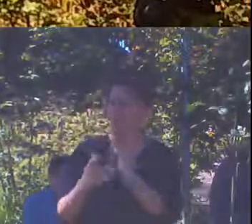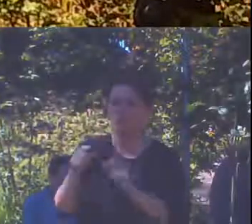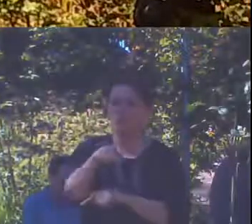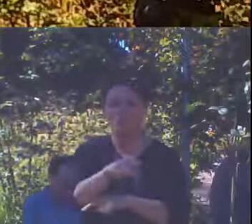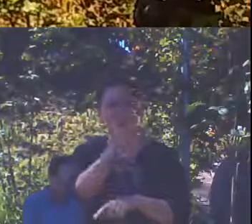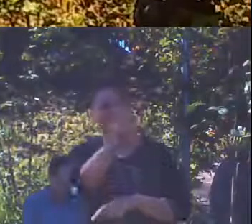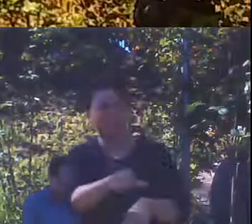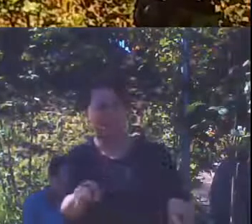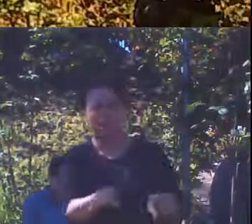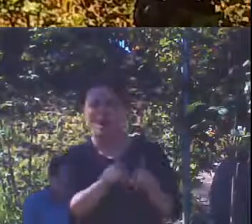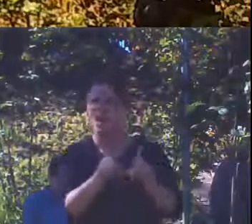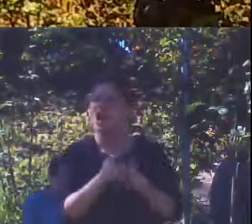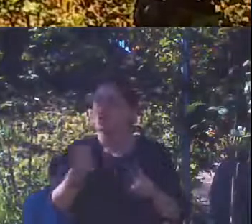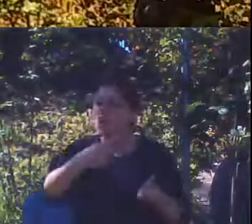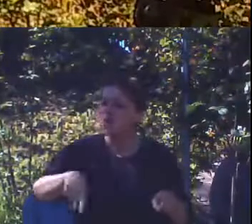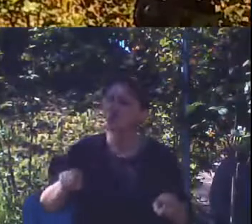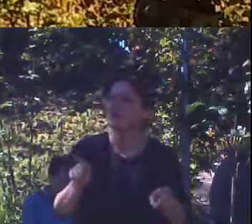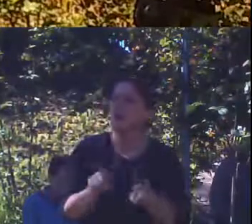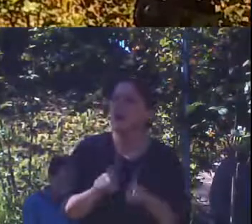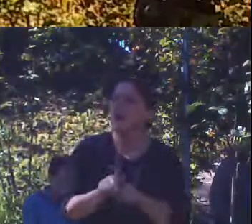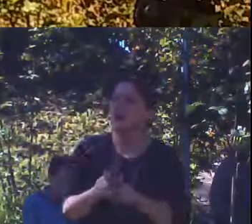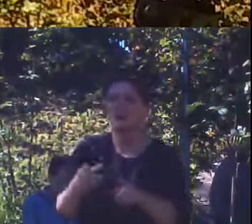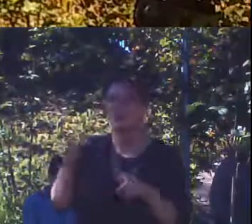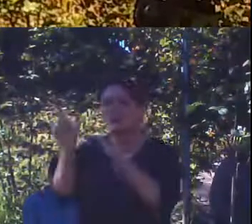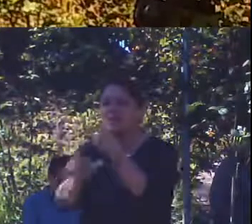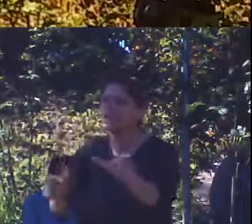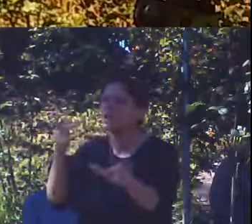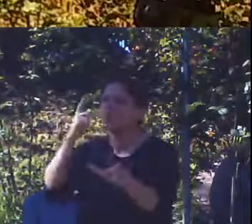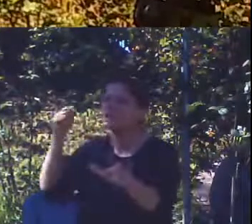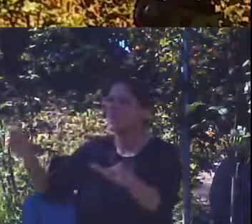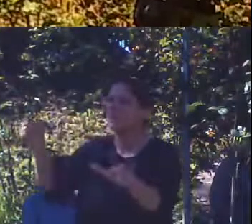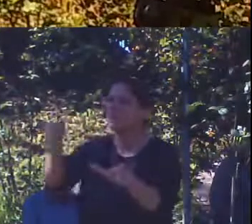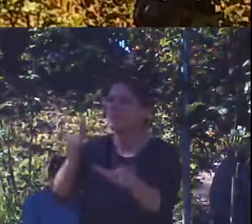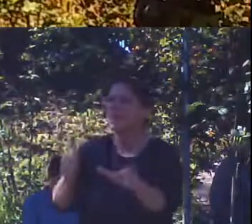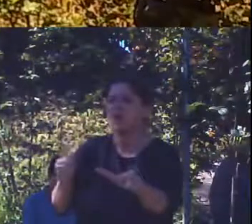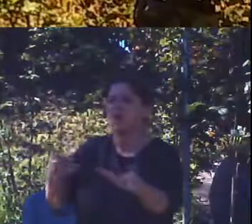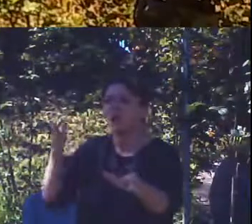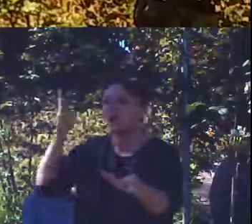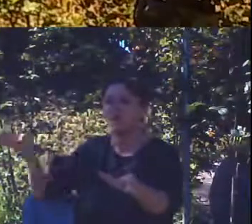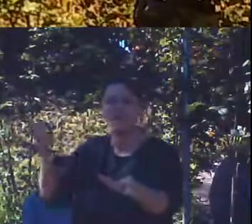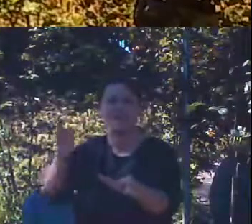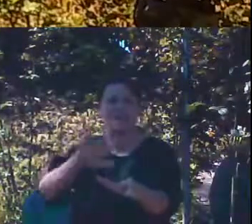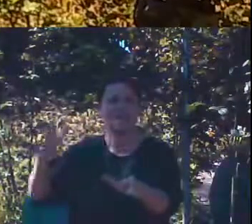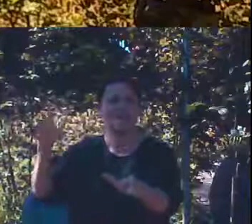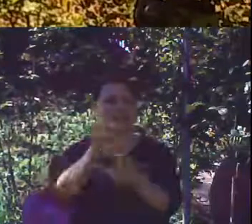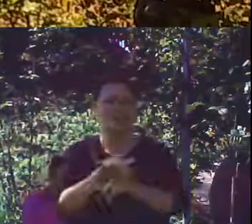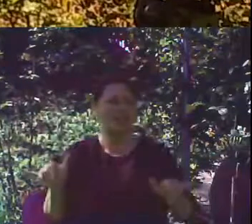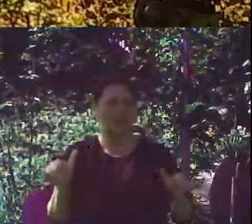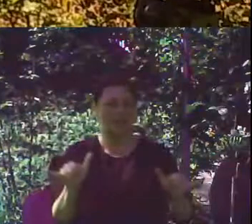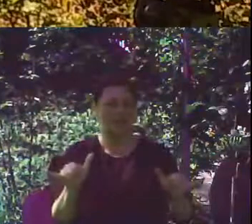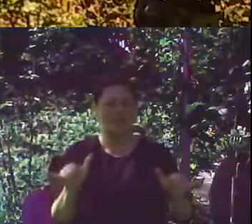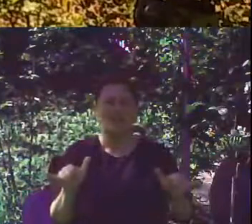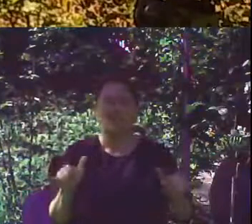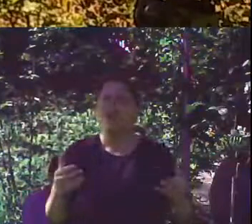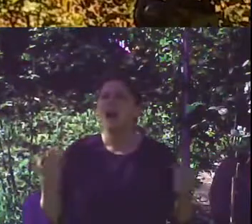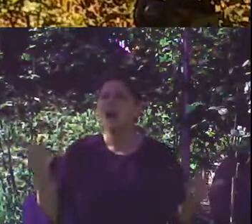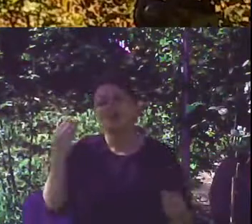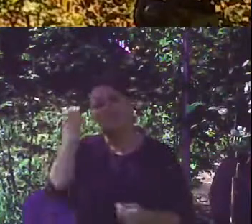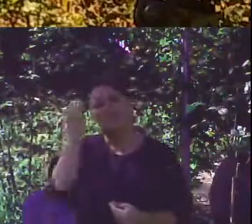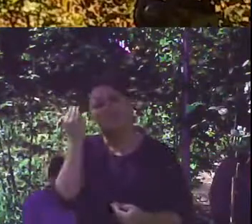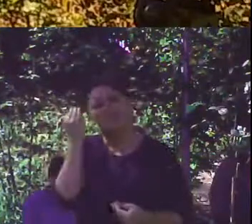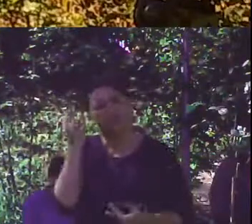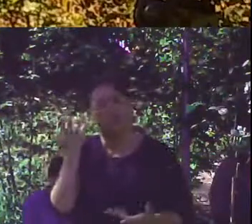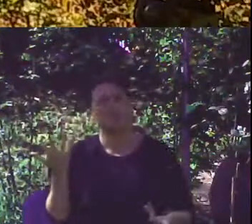senza condannarlo e possiamo già chiederci o per il mondo gli stessi sentimenti